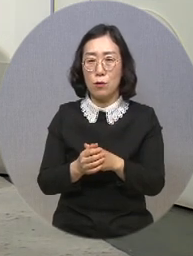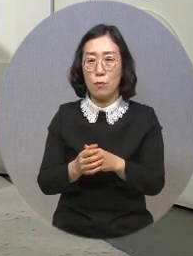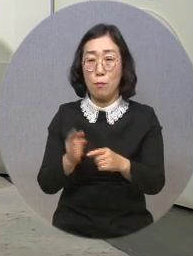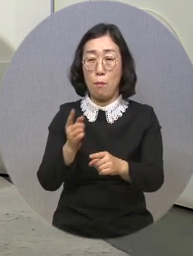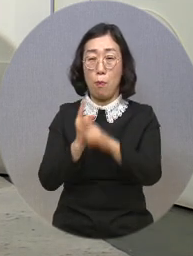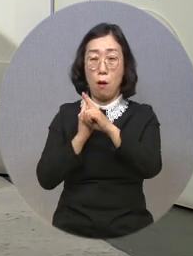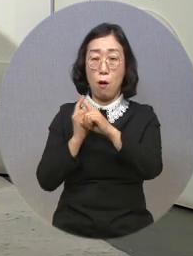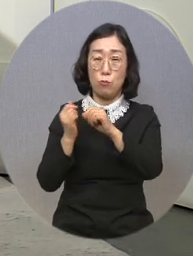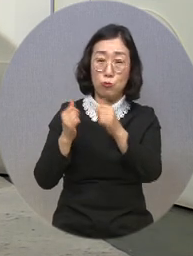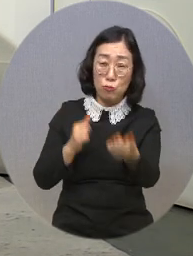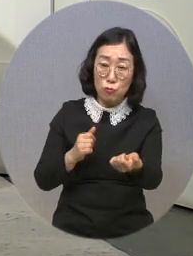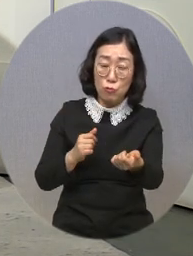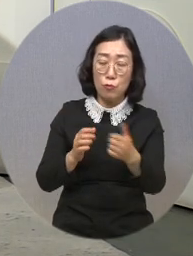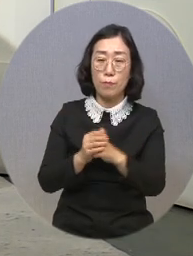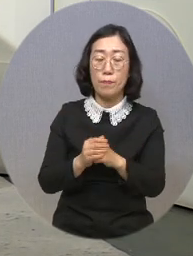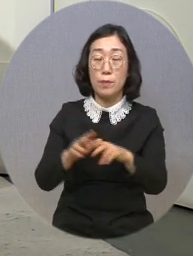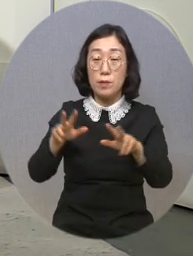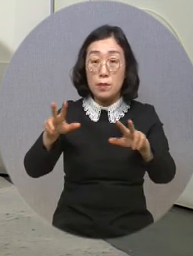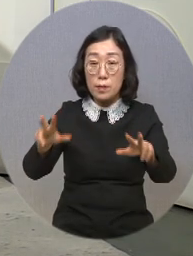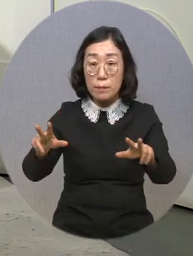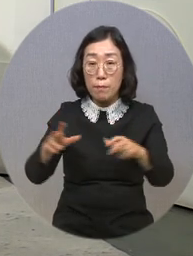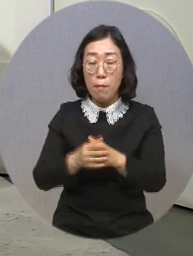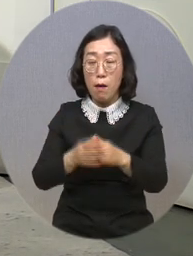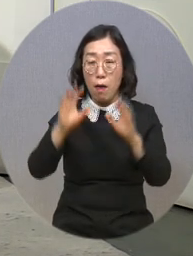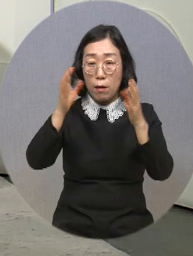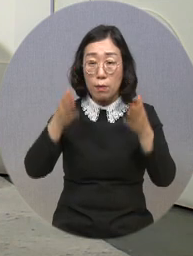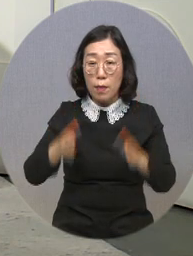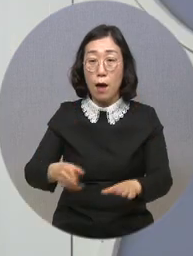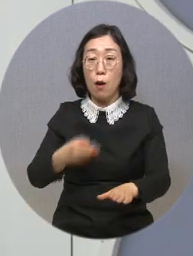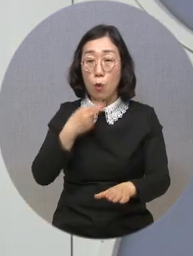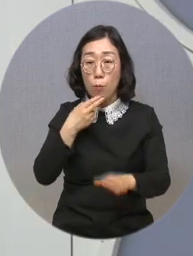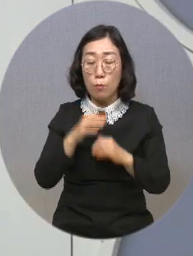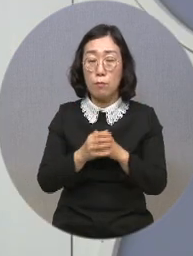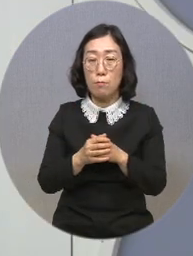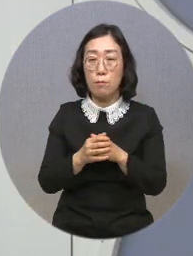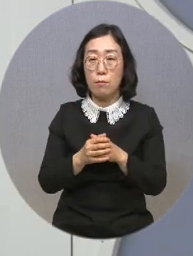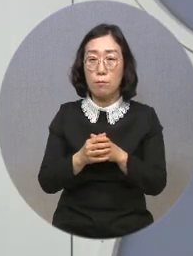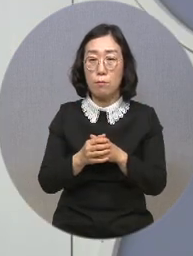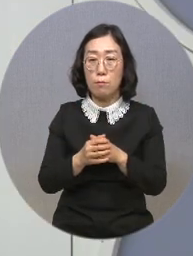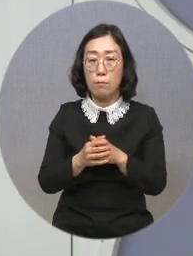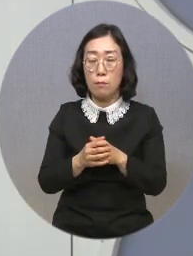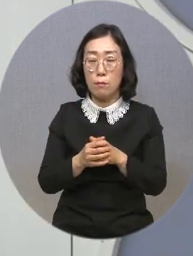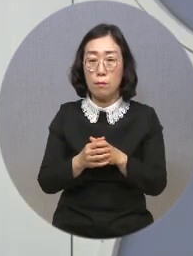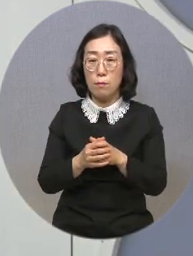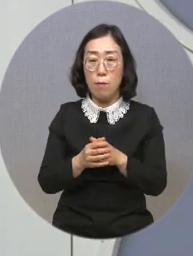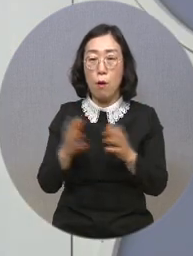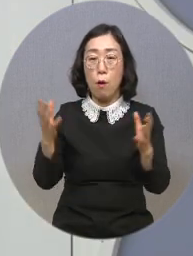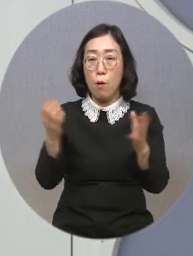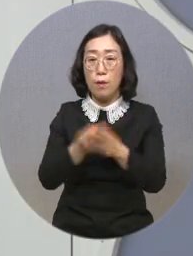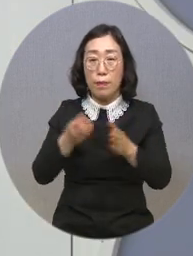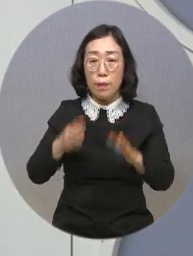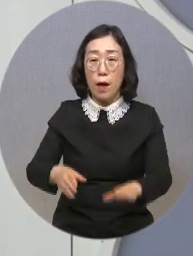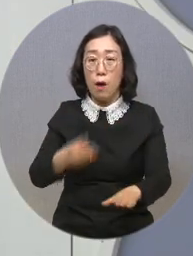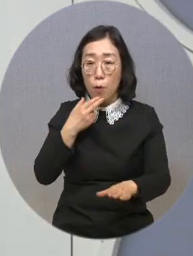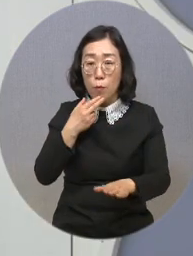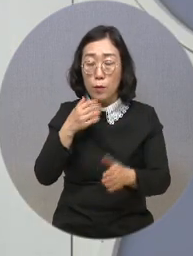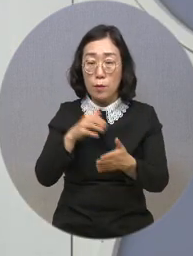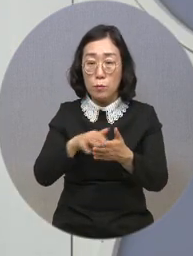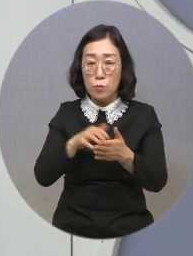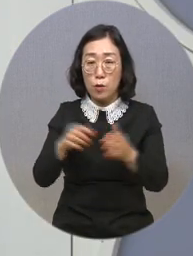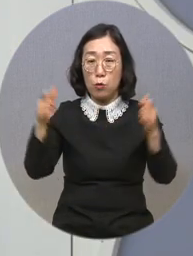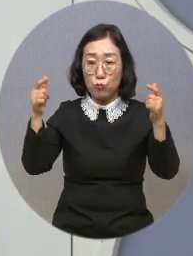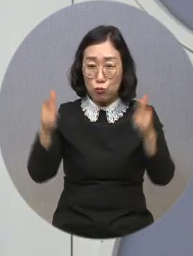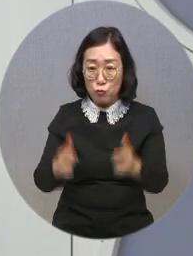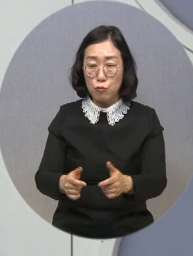않아요? 지금은 아예 안 나니까 죽는 게 아니라 아예 안 낳는 정도로 인구가 주니까